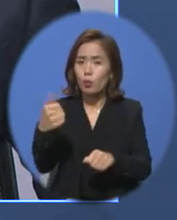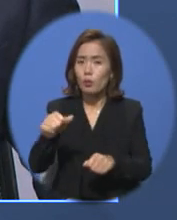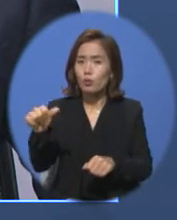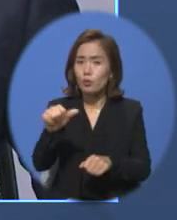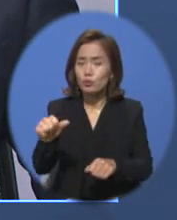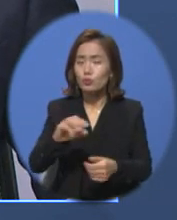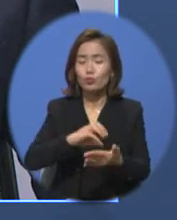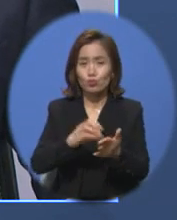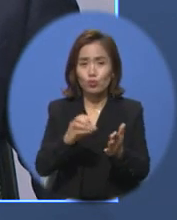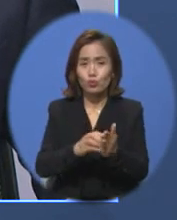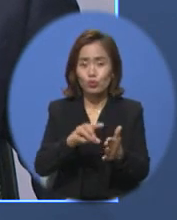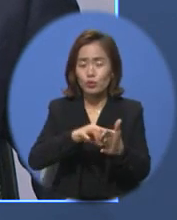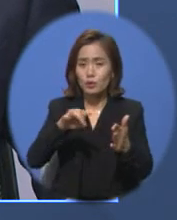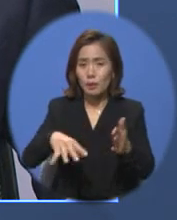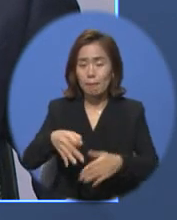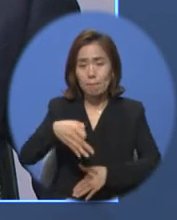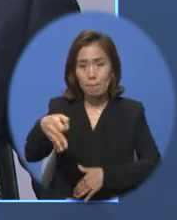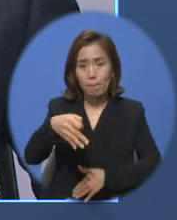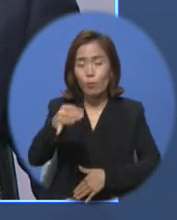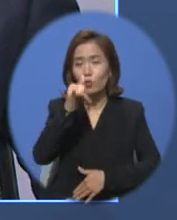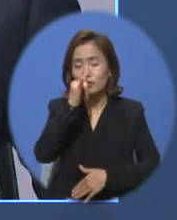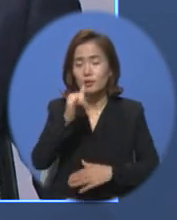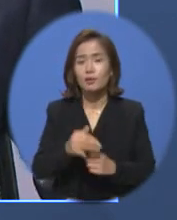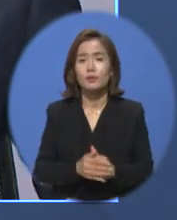또는월약5천원을지불했지만,